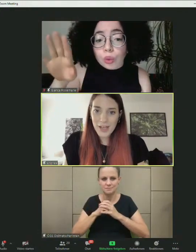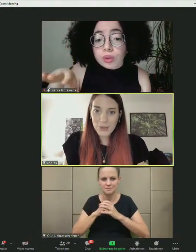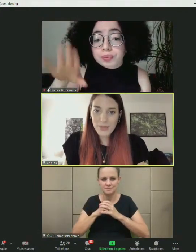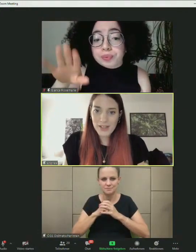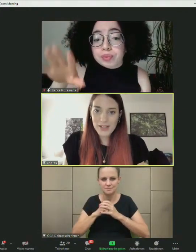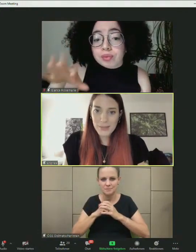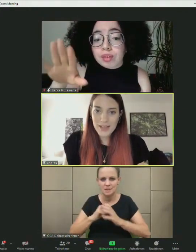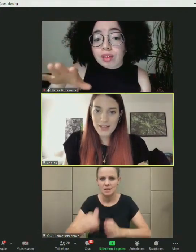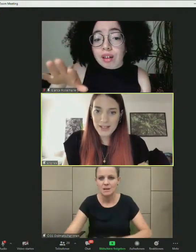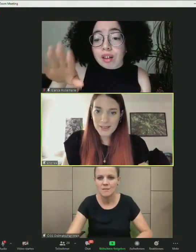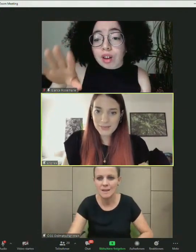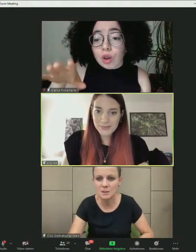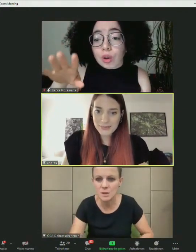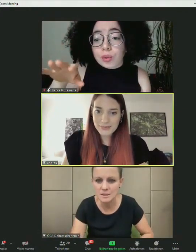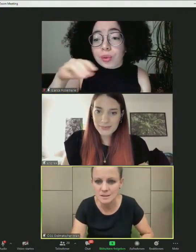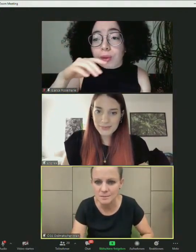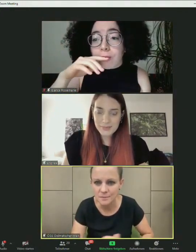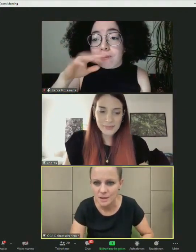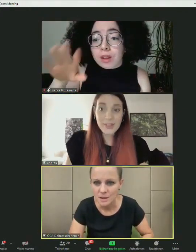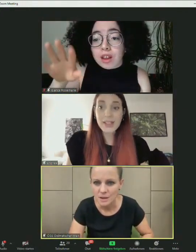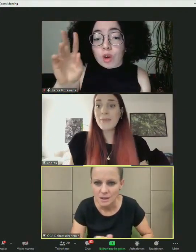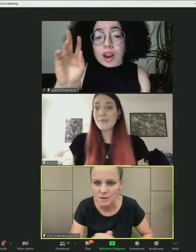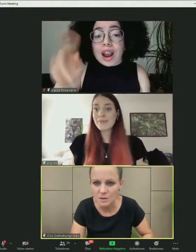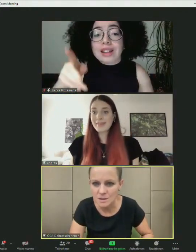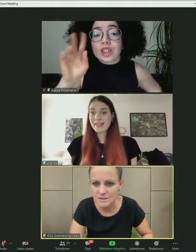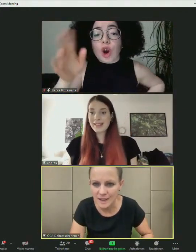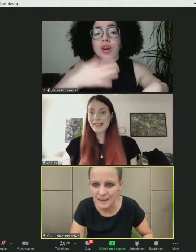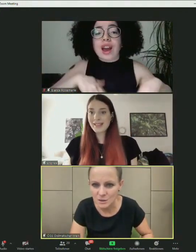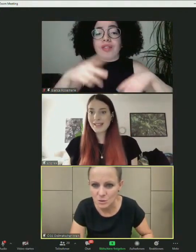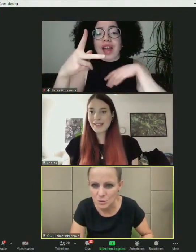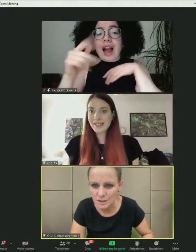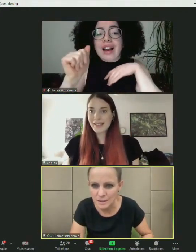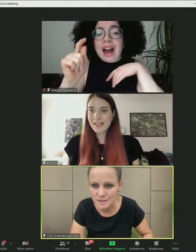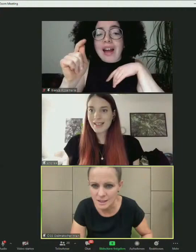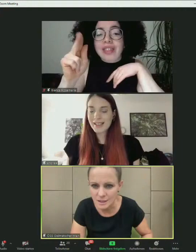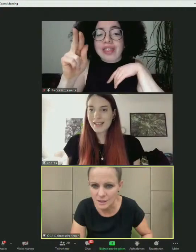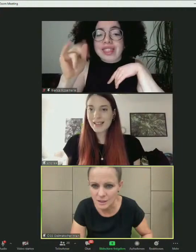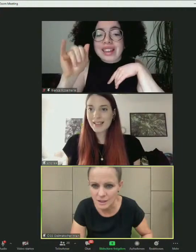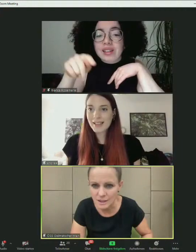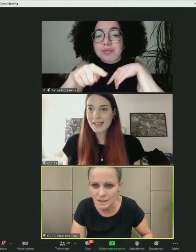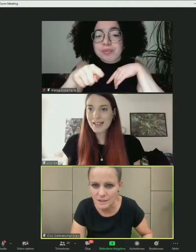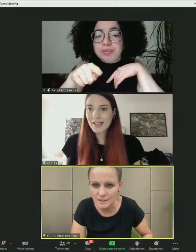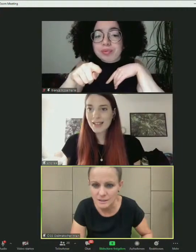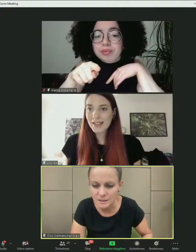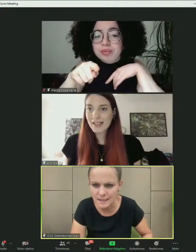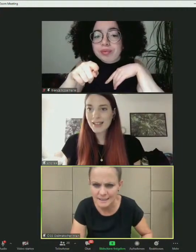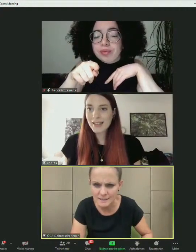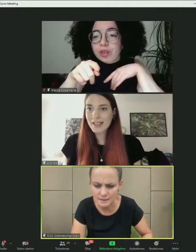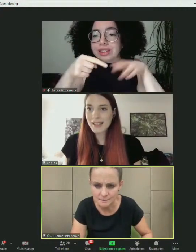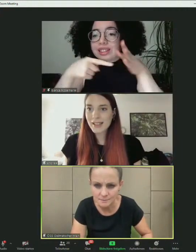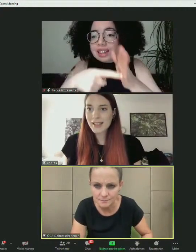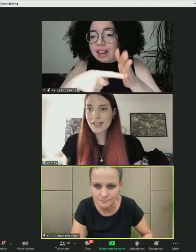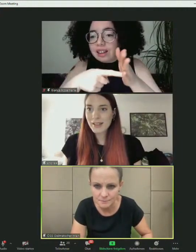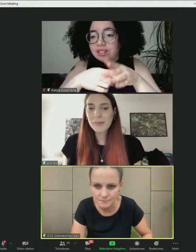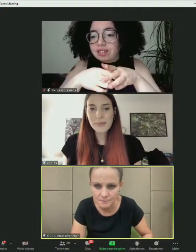Zum Beispiel der Spencer. Kurz? Ja. Und zwar, du könntest auch die